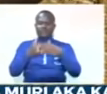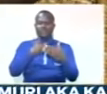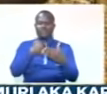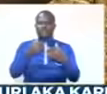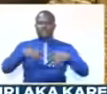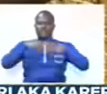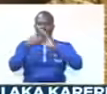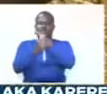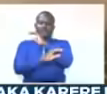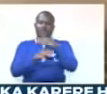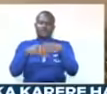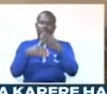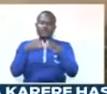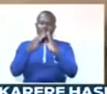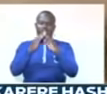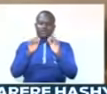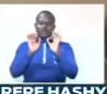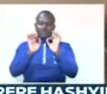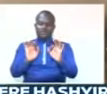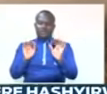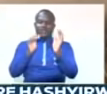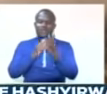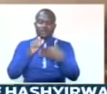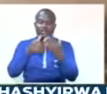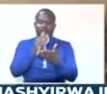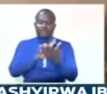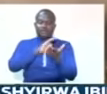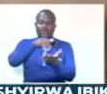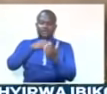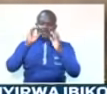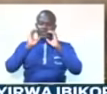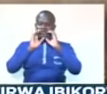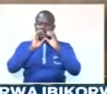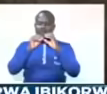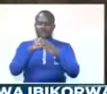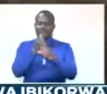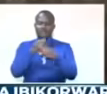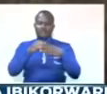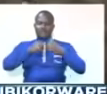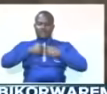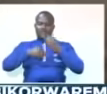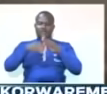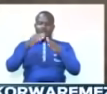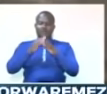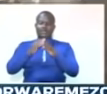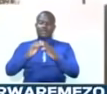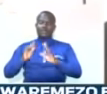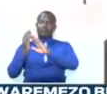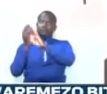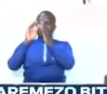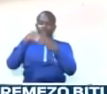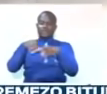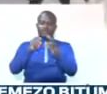baba mu mahanga bamwubakiye inzu nziza ndetse na kimwe mu bigo by'itumanaho bikorera mu Rwanda cyubatse umunara mu kibanza cye ku